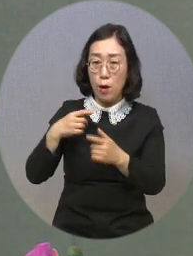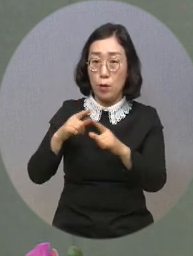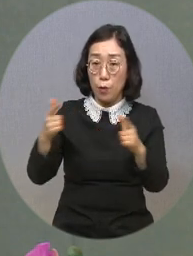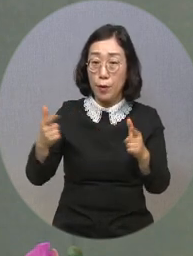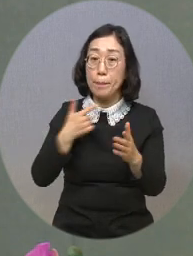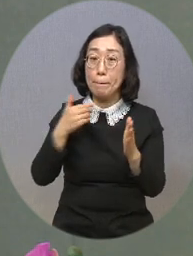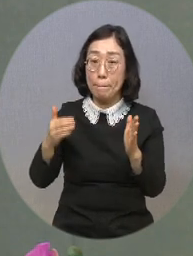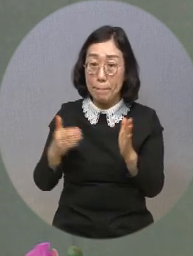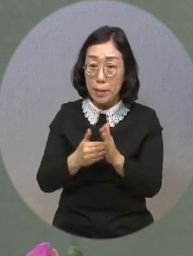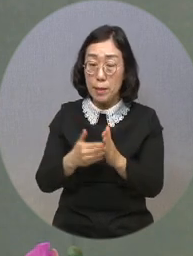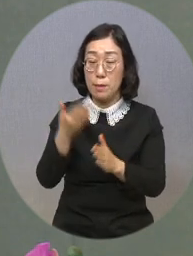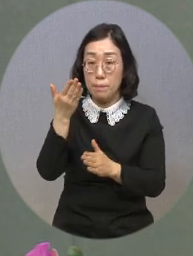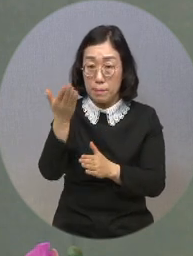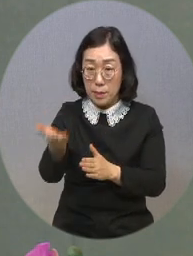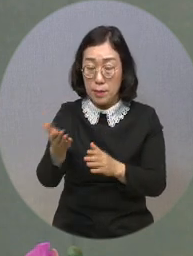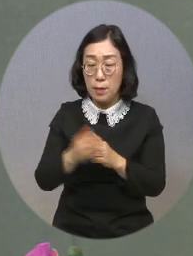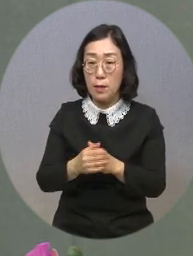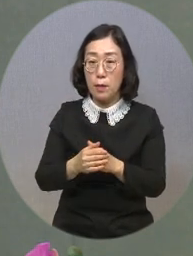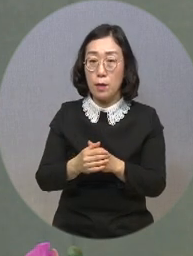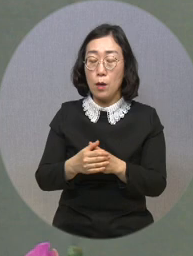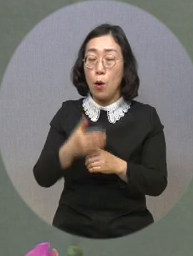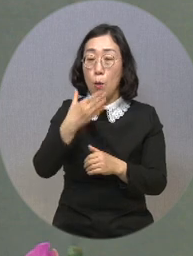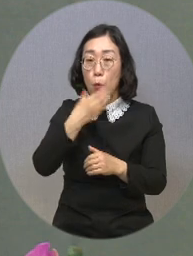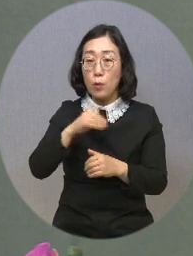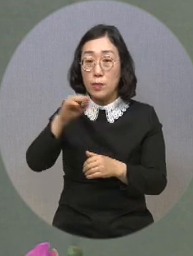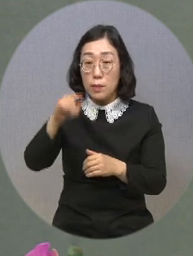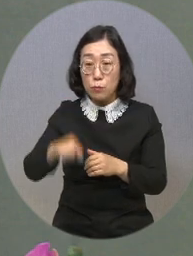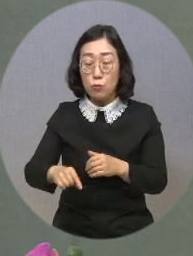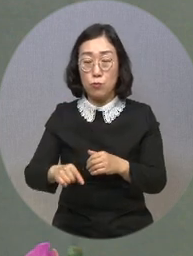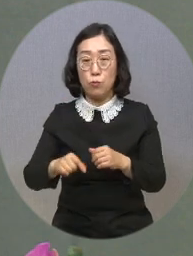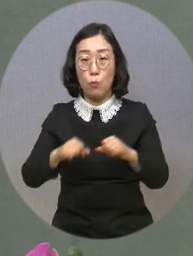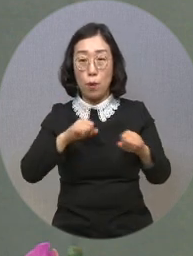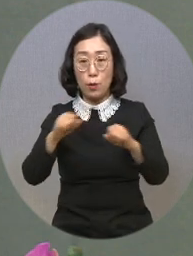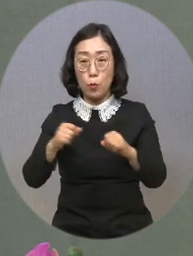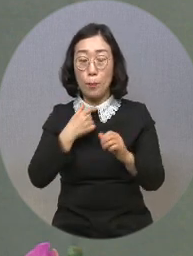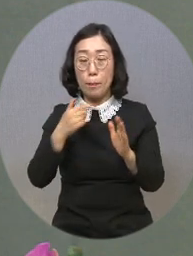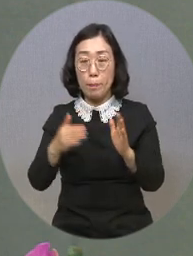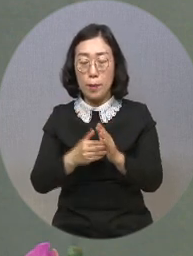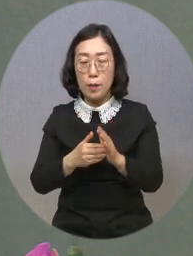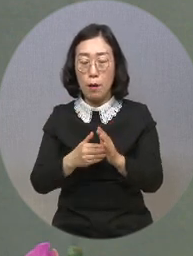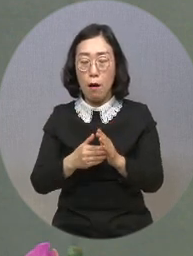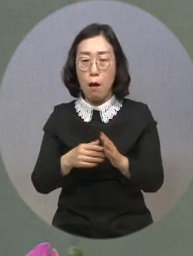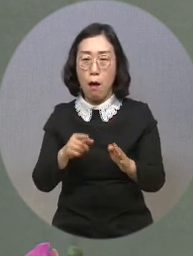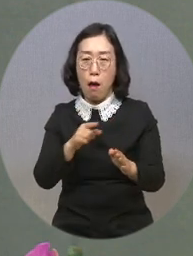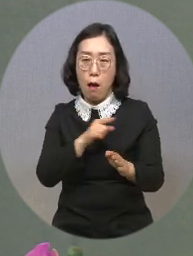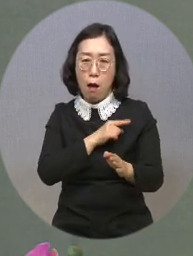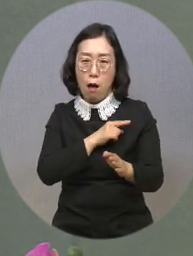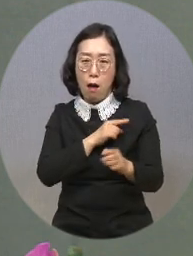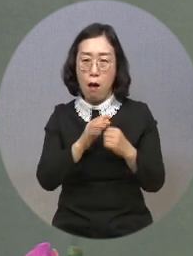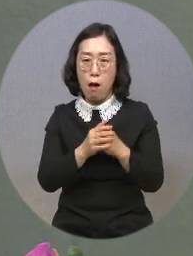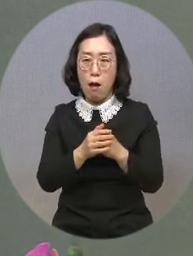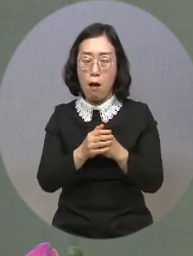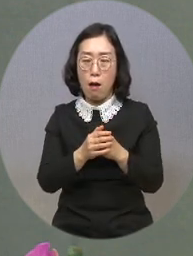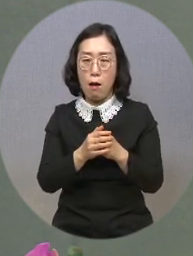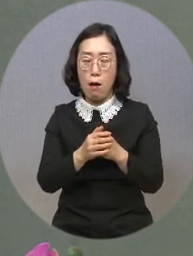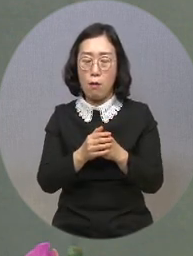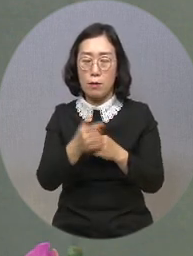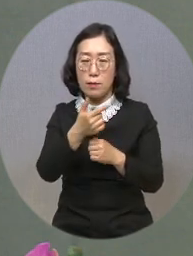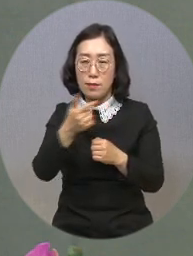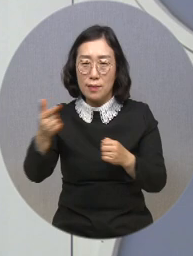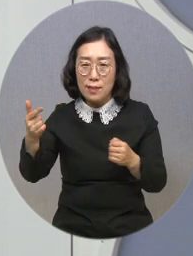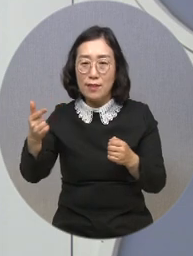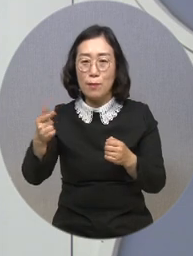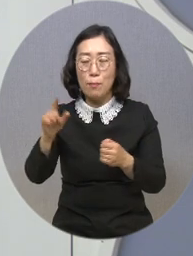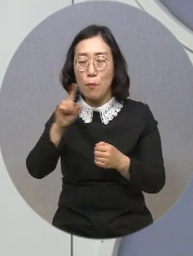오셨다고 들었어요. 네네네. 보건복지위원장으로 계시면서 잊혀지지 않는 많은 일들 중에 몇 가지만